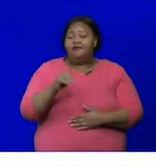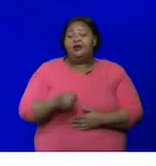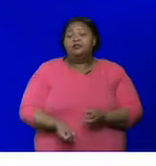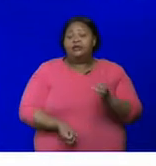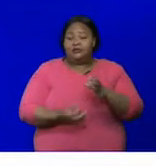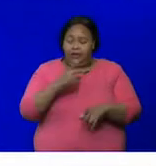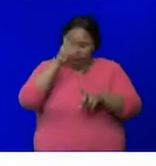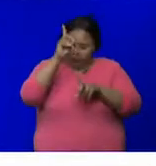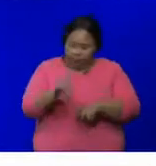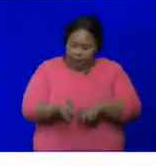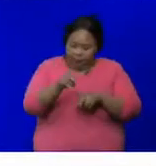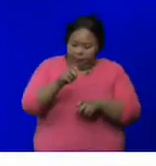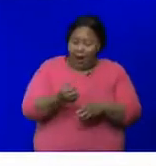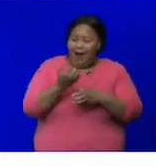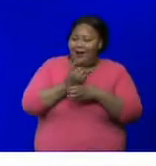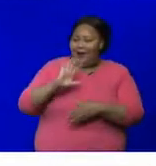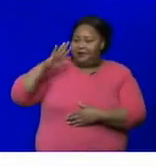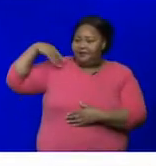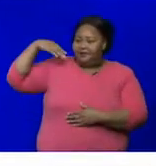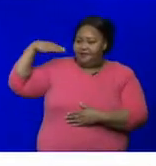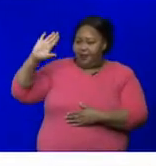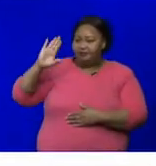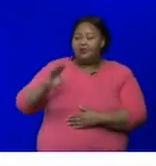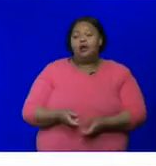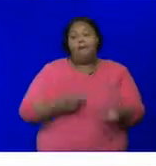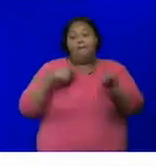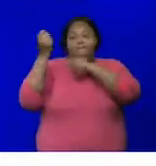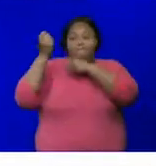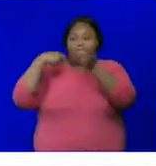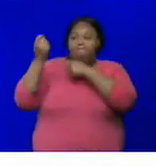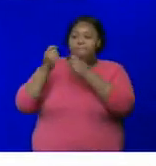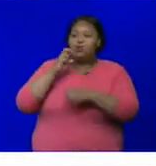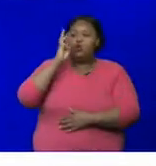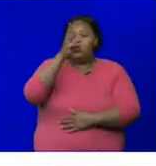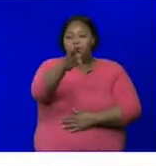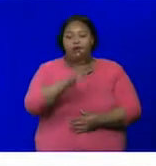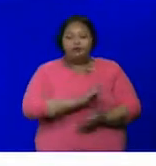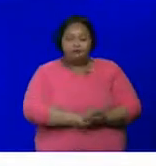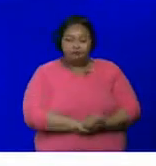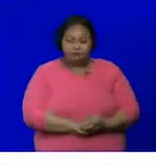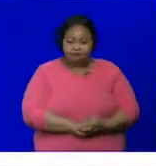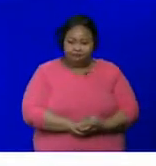ETindzabeni eSwatini TV kubika samukelisiwe khoza nginasikhumbuzo Dlamini ePhalamende.